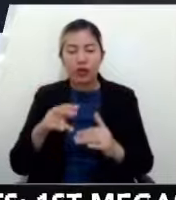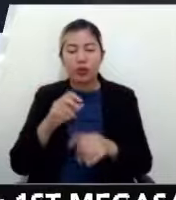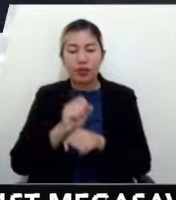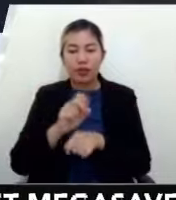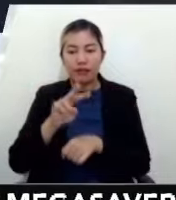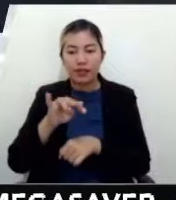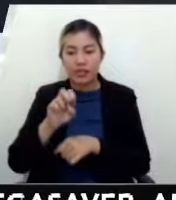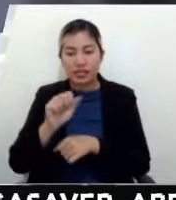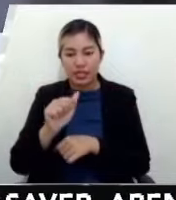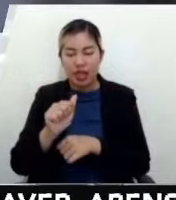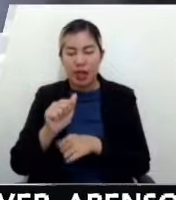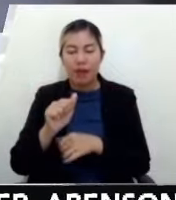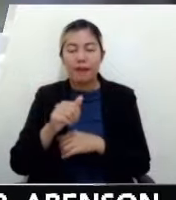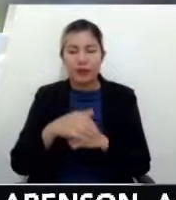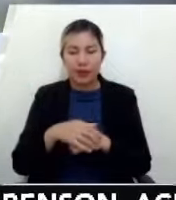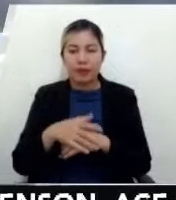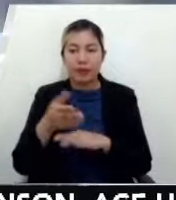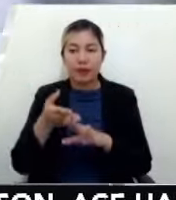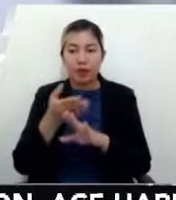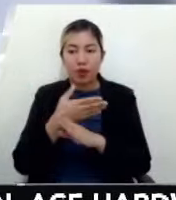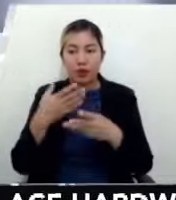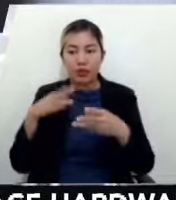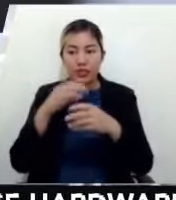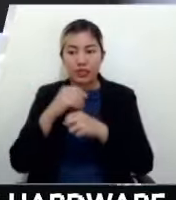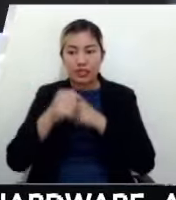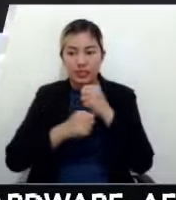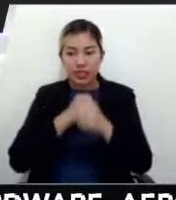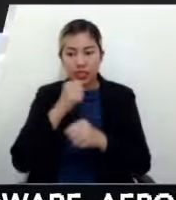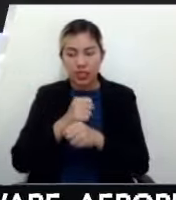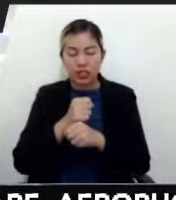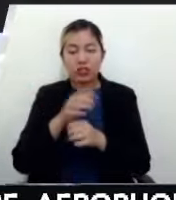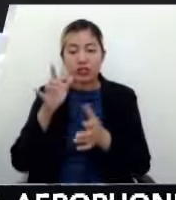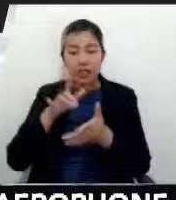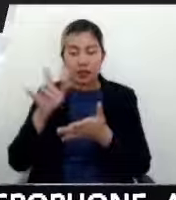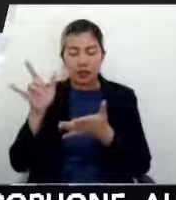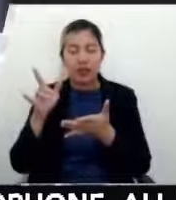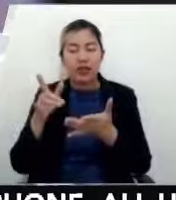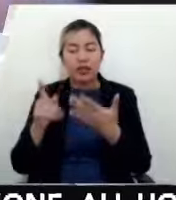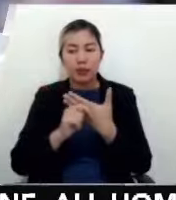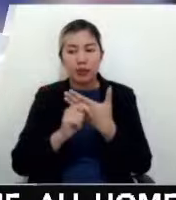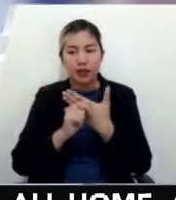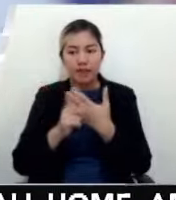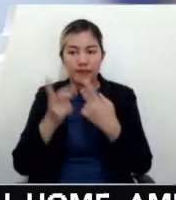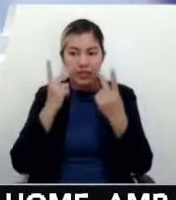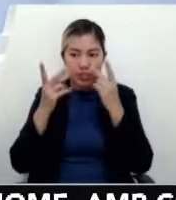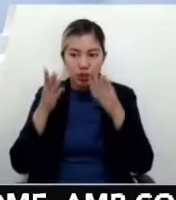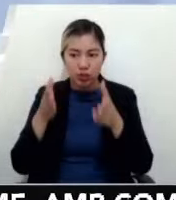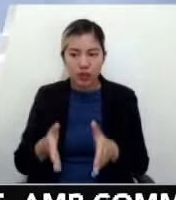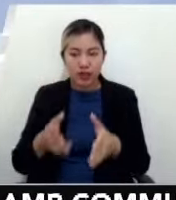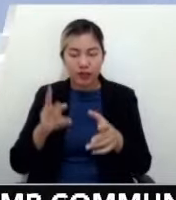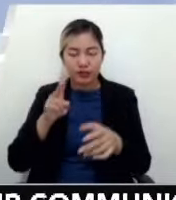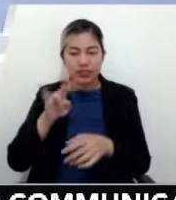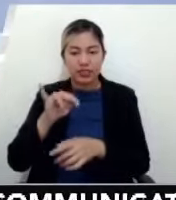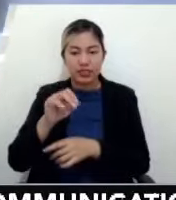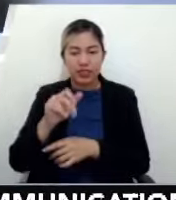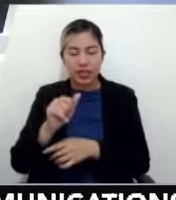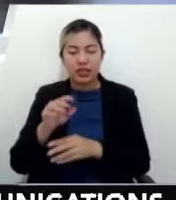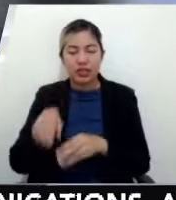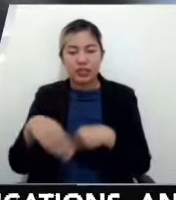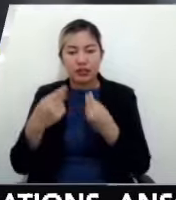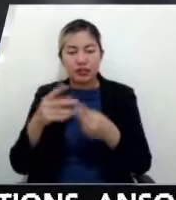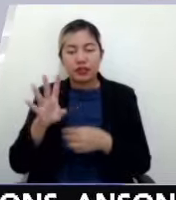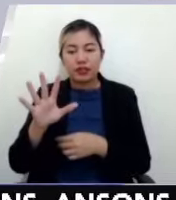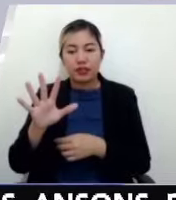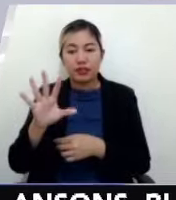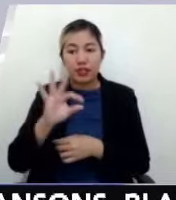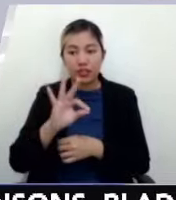matapos ang taon. Bibigyan sila ng temporary visitor visa at 59 days o halos 2 buwan para lisanin ang